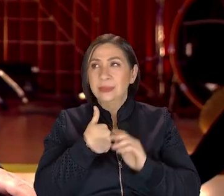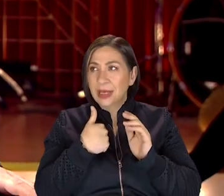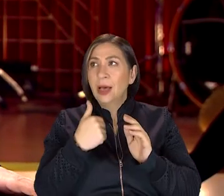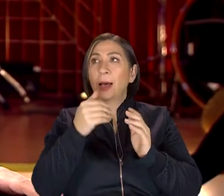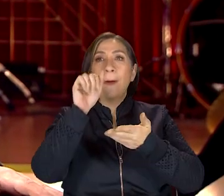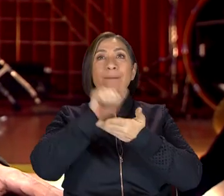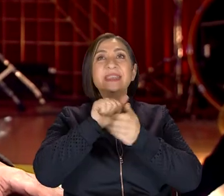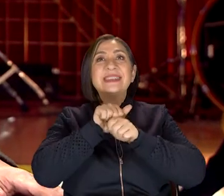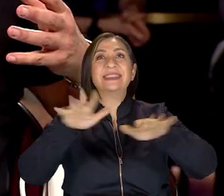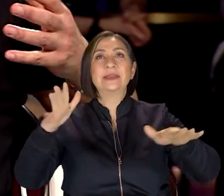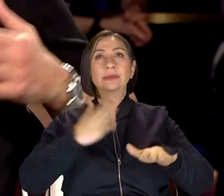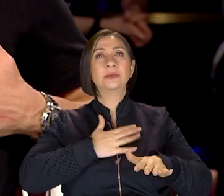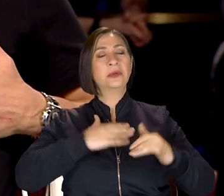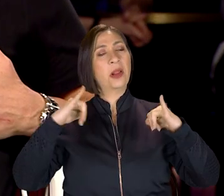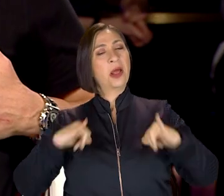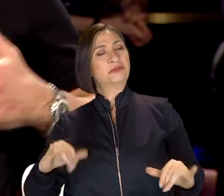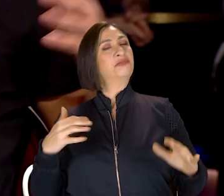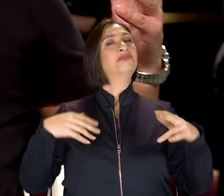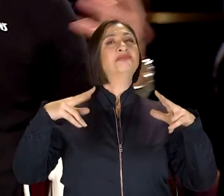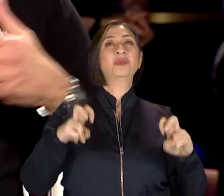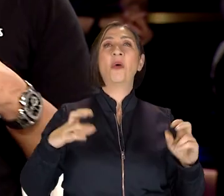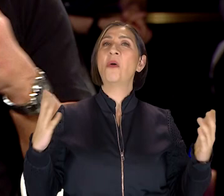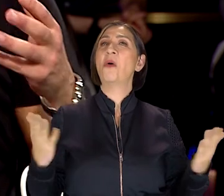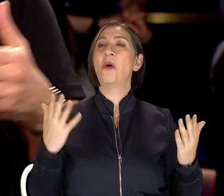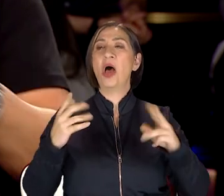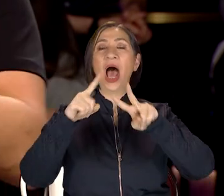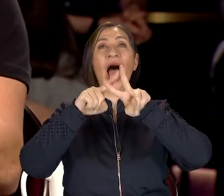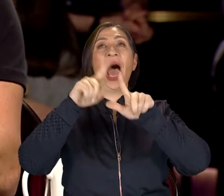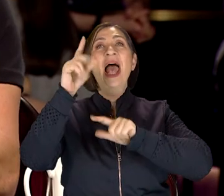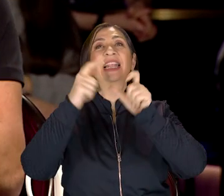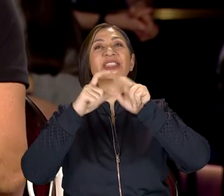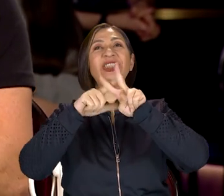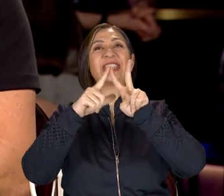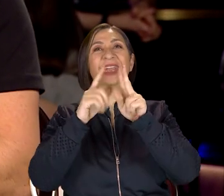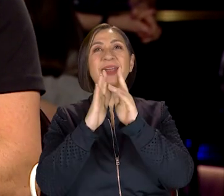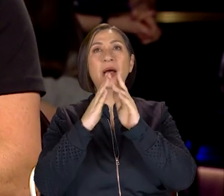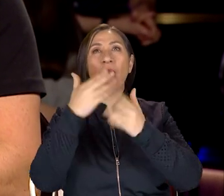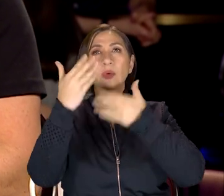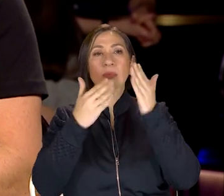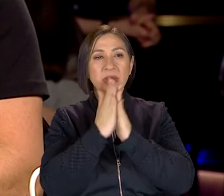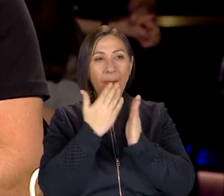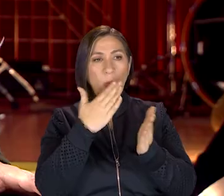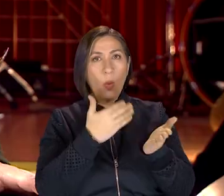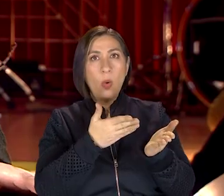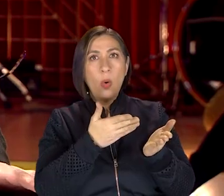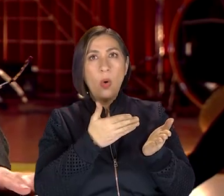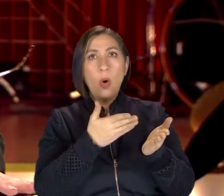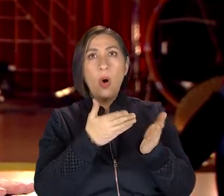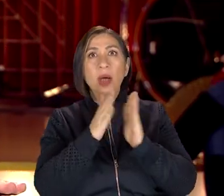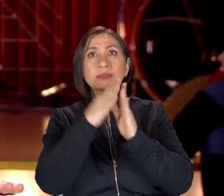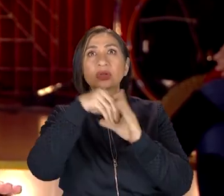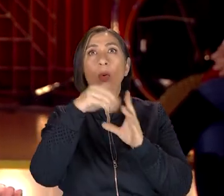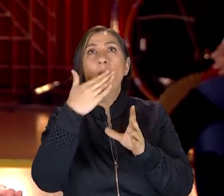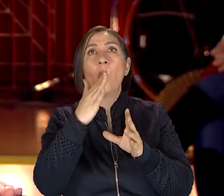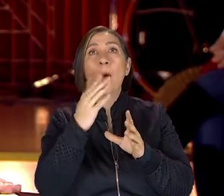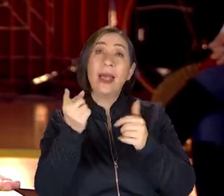Ve basın toplantısında göğsümü gere gere hani o diyorum. Yani Alişan'la olan olayı anlatıyorum, kitapta yok. Aa. Tabii de kitapta yok. O